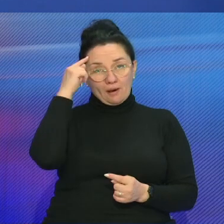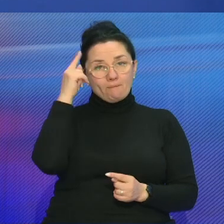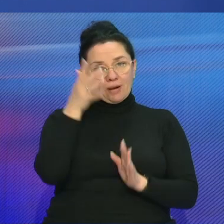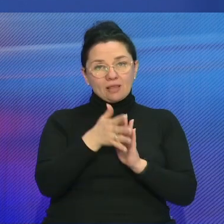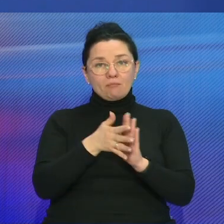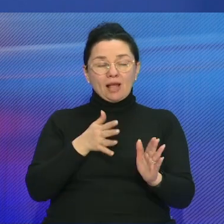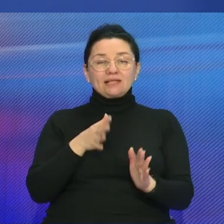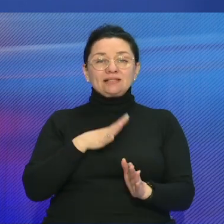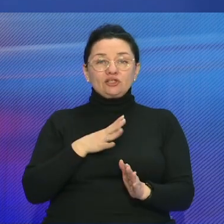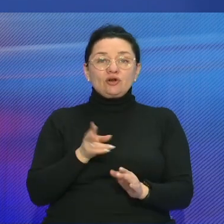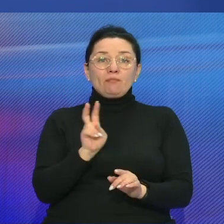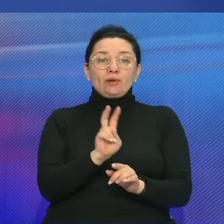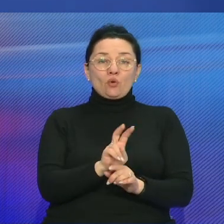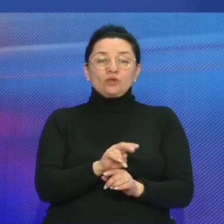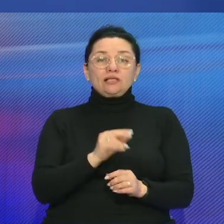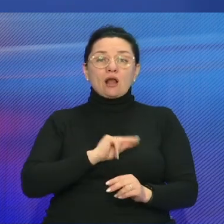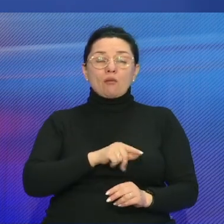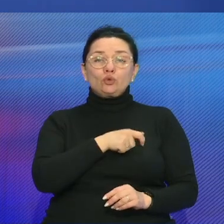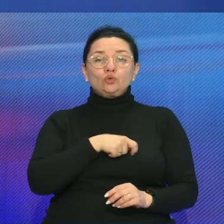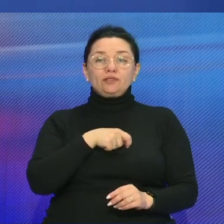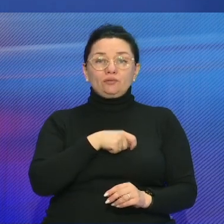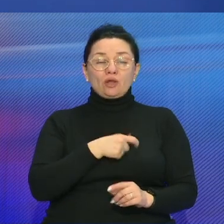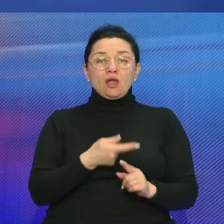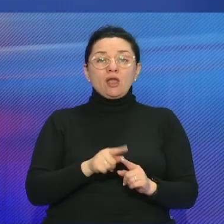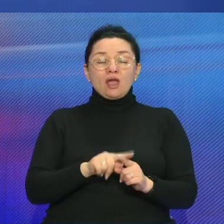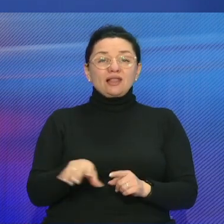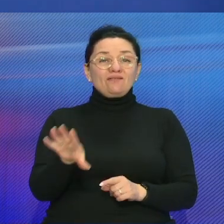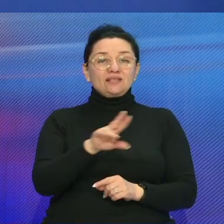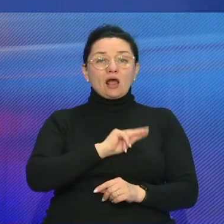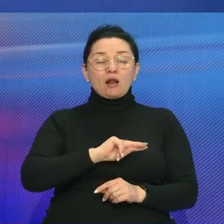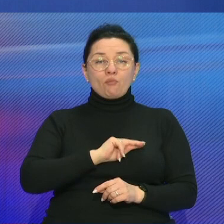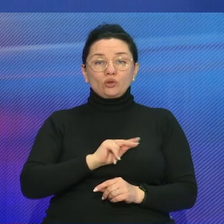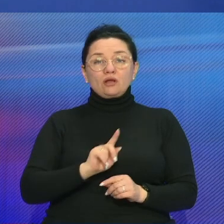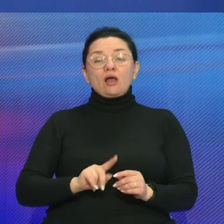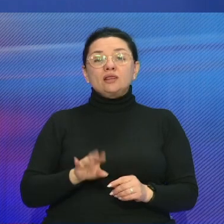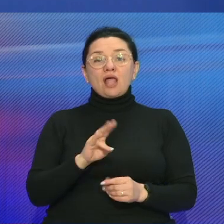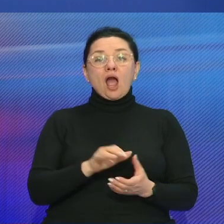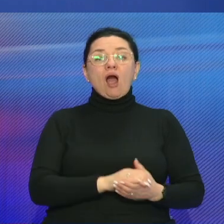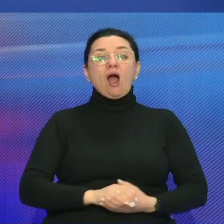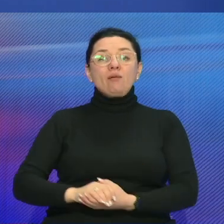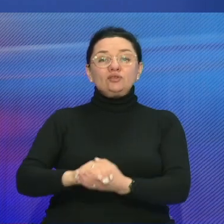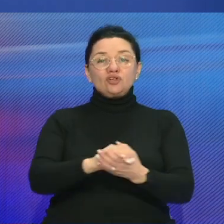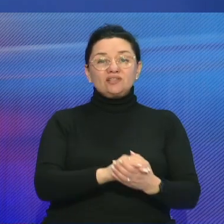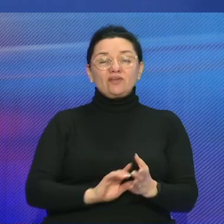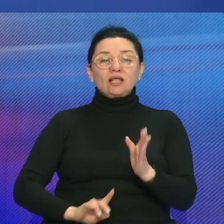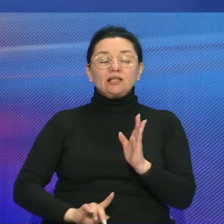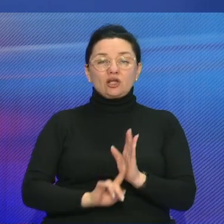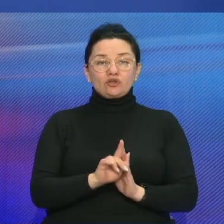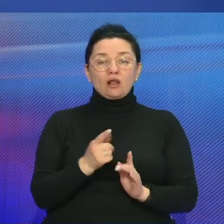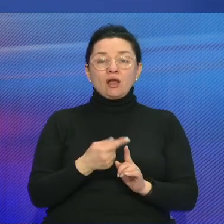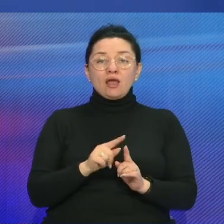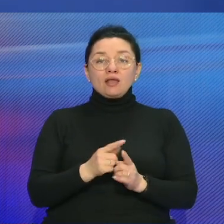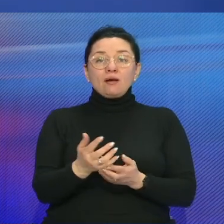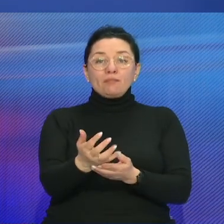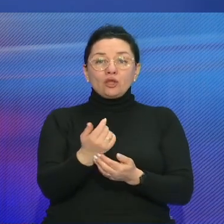потому что эта работа выполняется исключительно на общественных началах. Это дополнительную, он на себя берет нагрузку